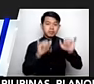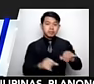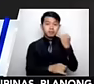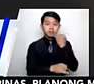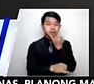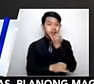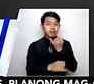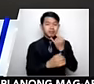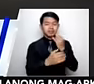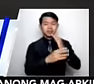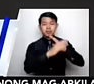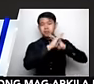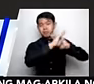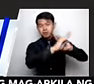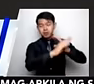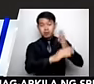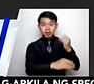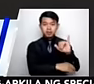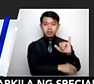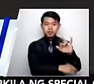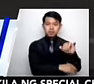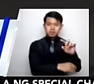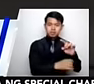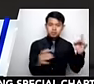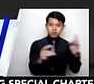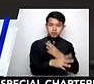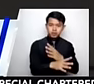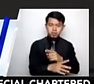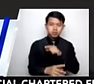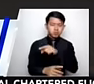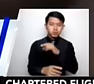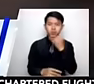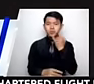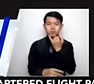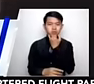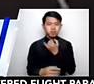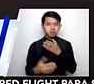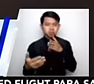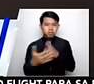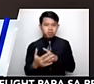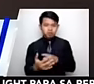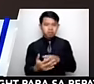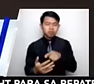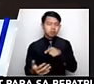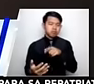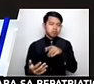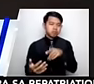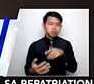ng Iran sa pag-atake ng Israel laban sa mga kaalyado ng grupong hezbollah na nasa